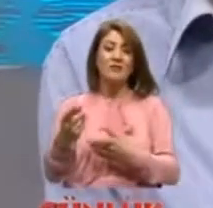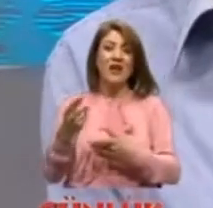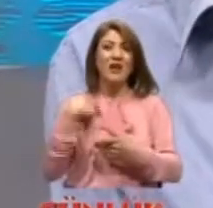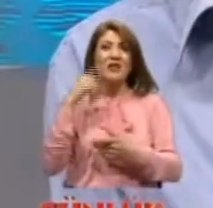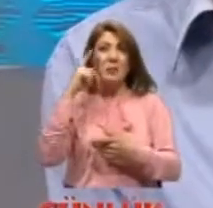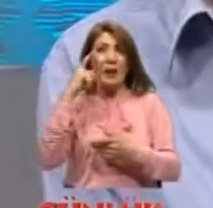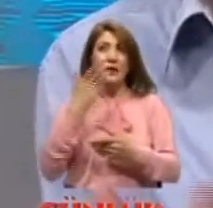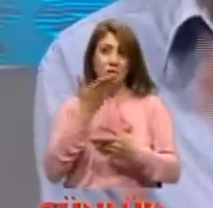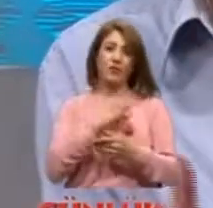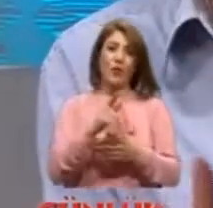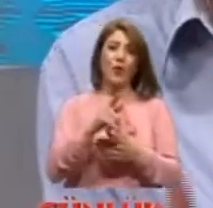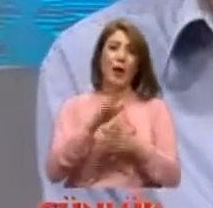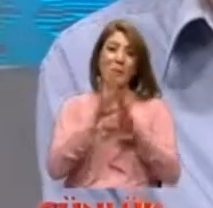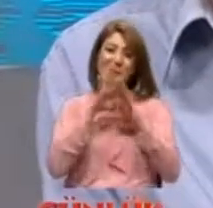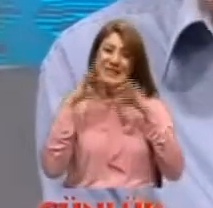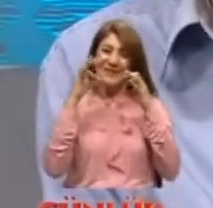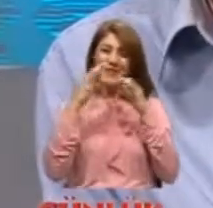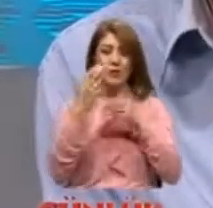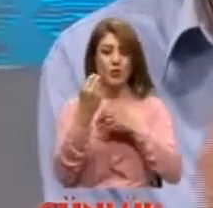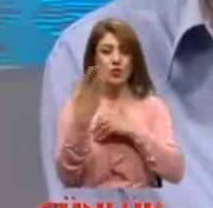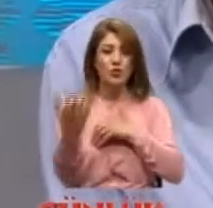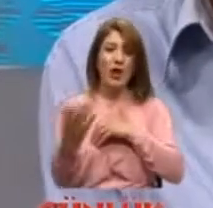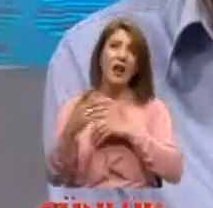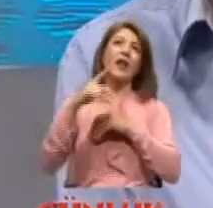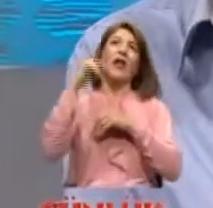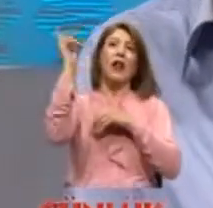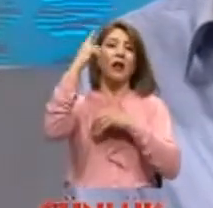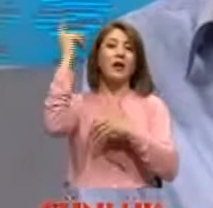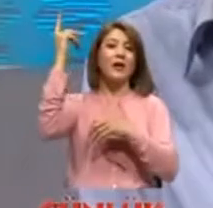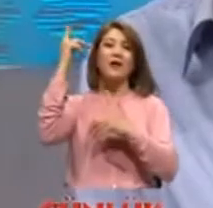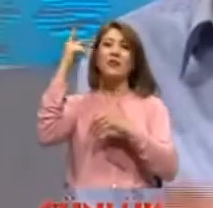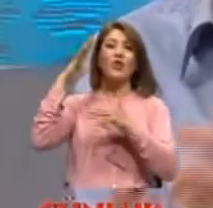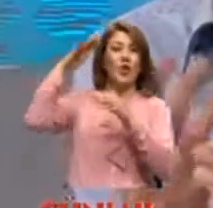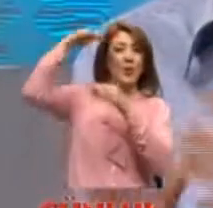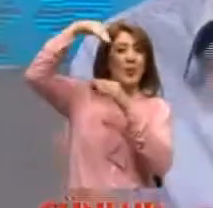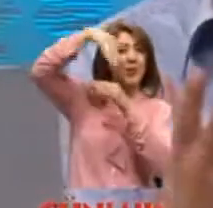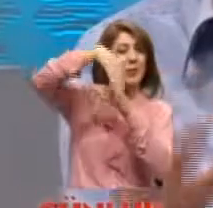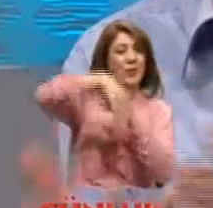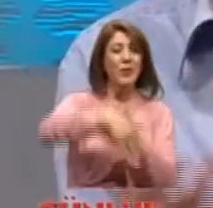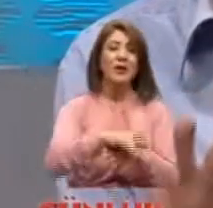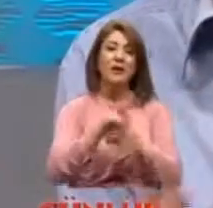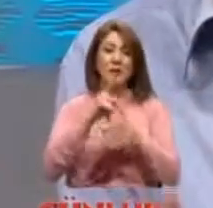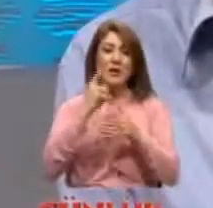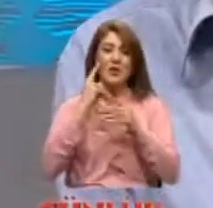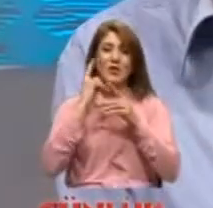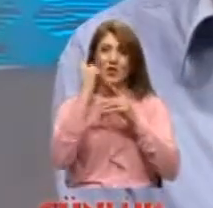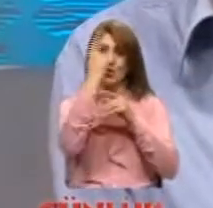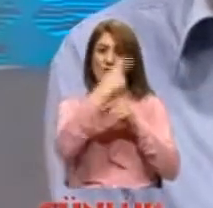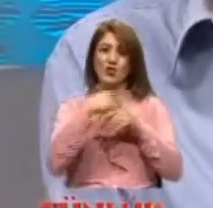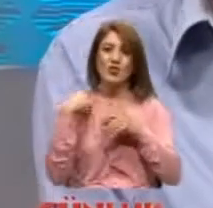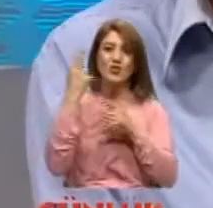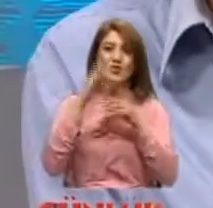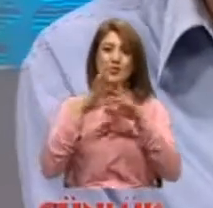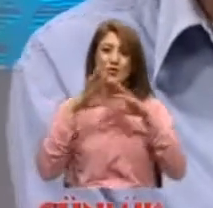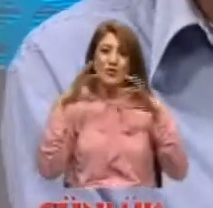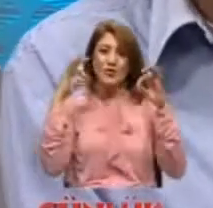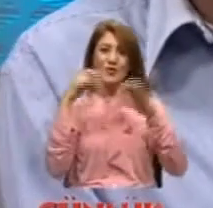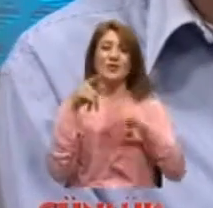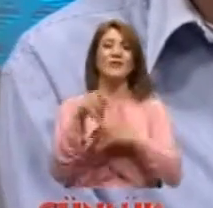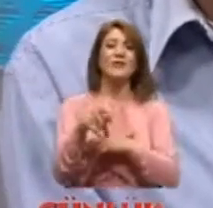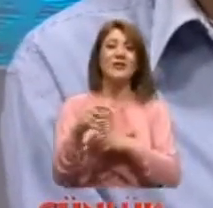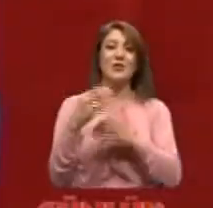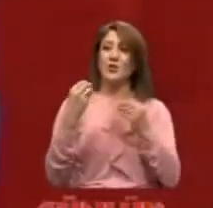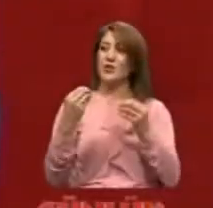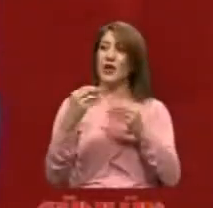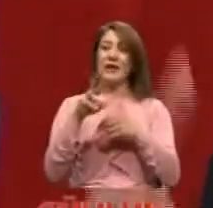ama sevimlilik inanılmaz. Yani ikisinin de o paraşütteyken o yüz ifadelerindeki o muhteşem, mutluluk. Muhteşem, evet. Değil mi? Her